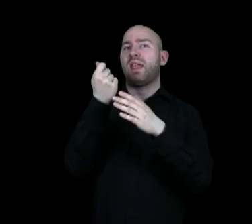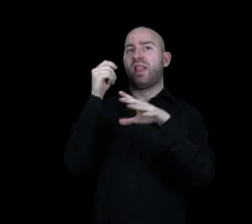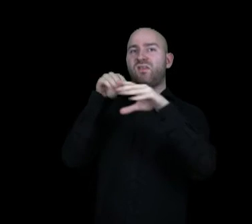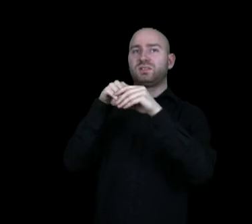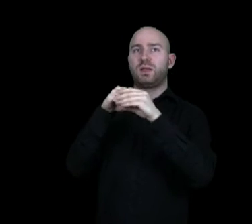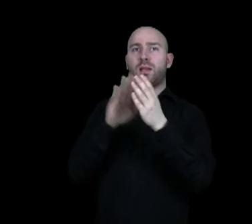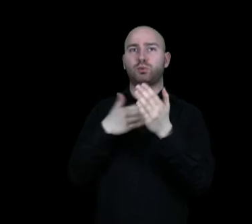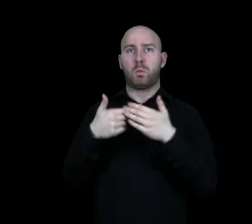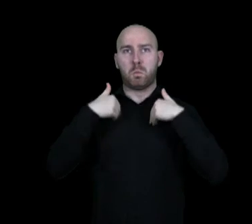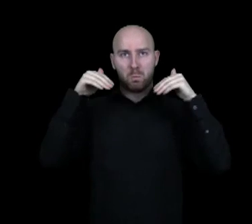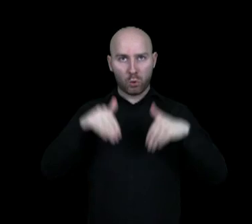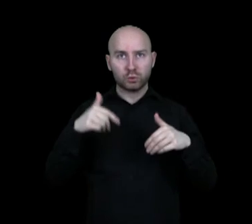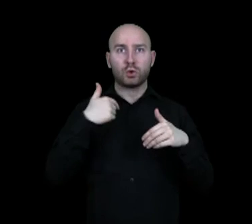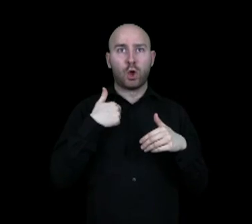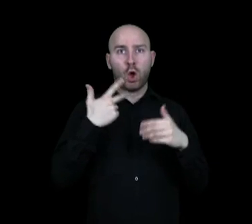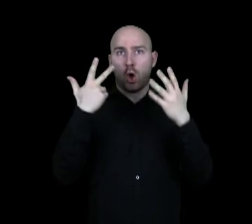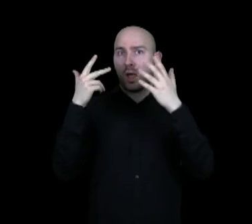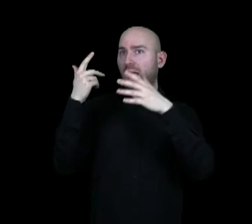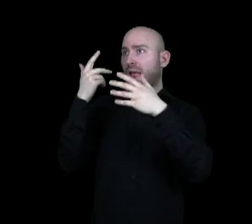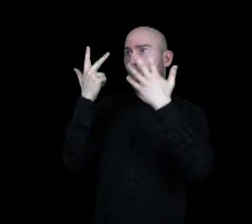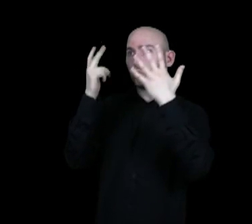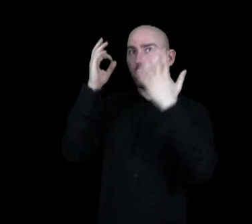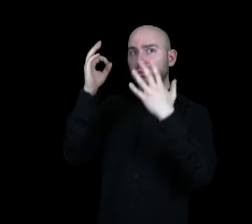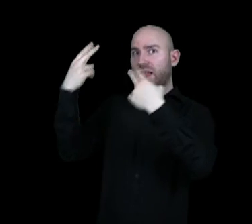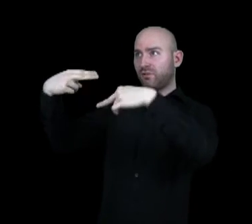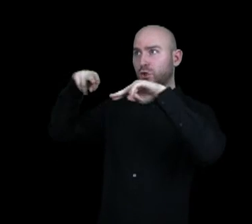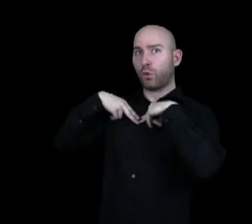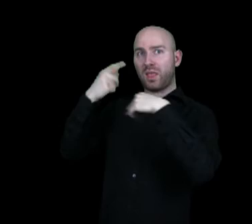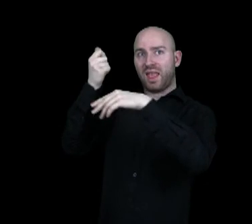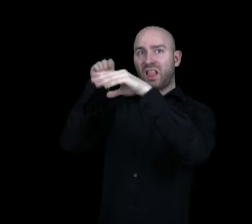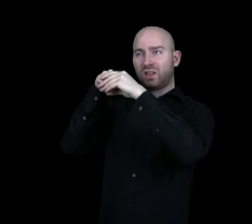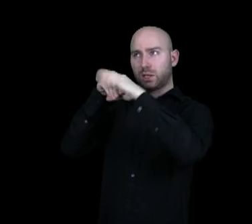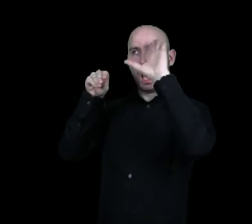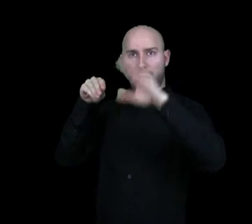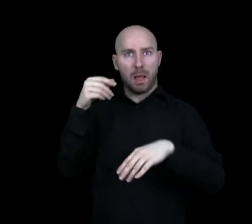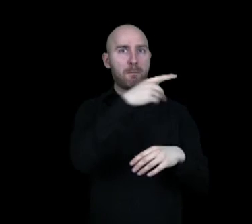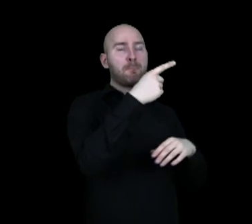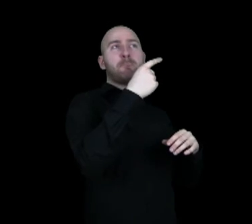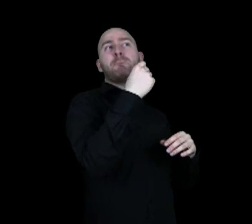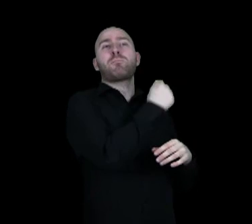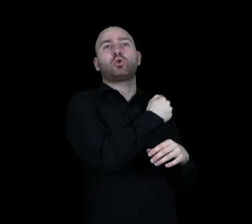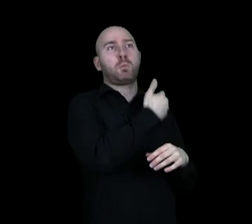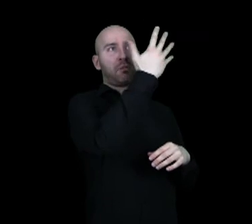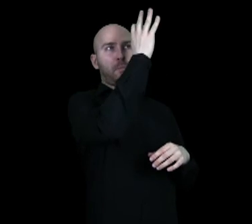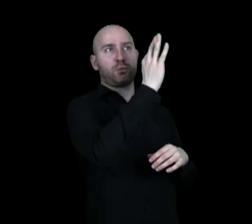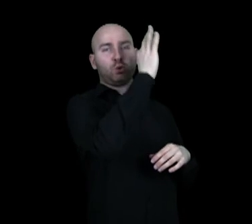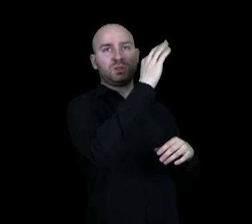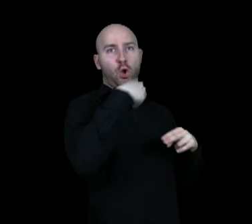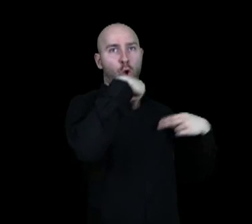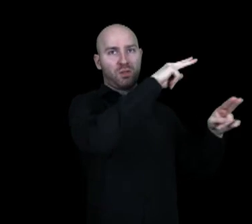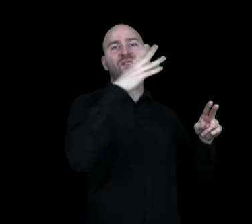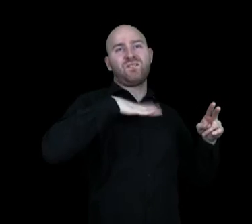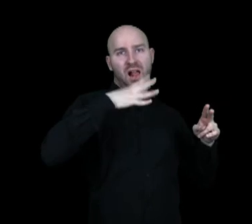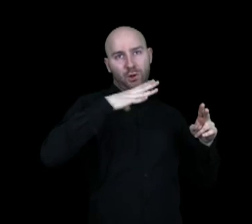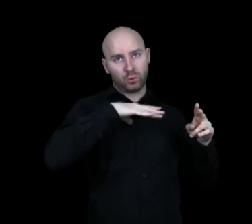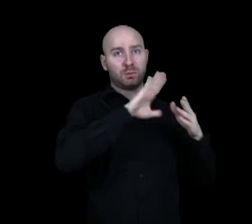% zwrotu, to warto pożyczyć te pieniądze za 5%. To ma sens aż do 5,0001%